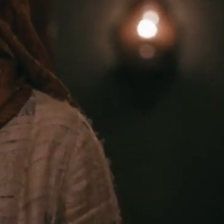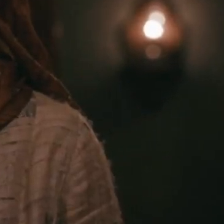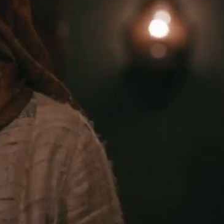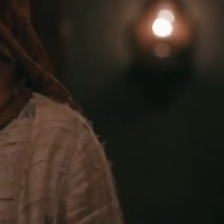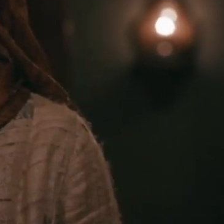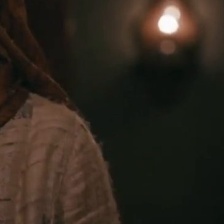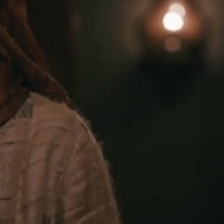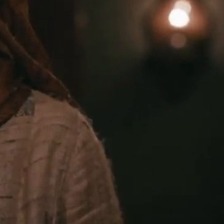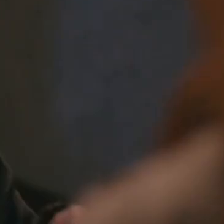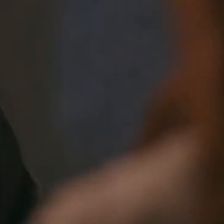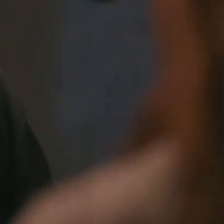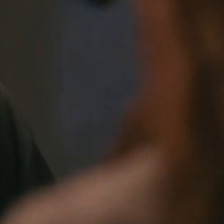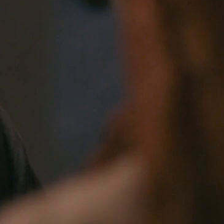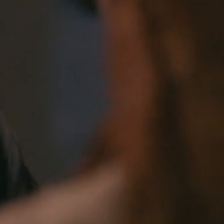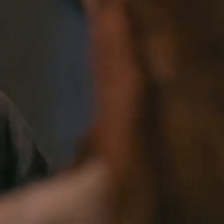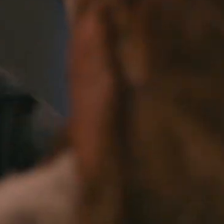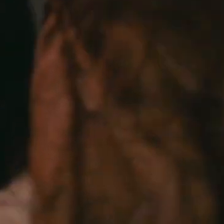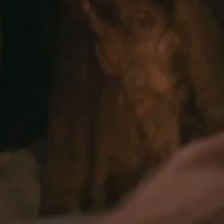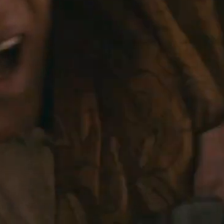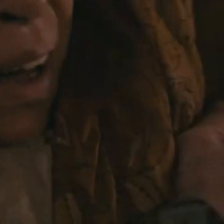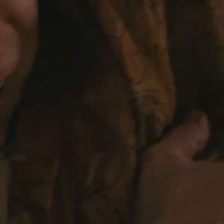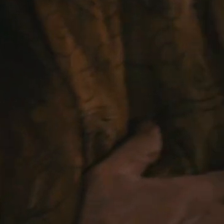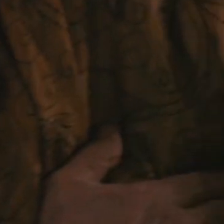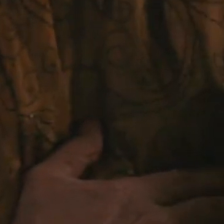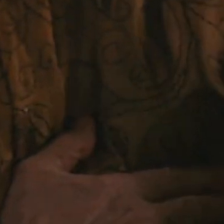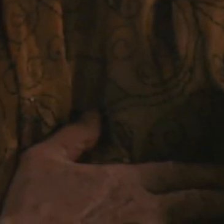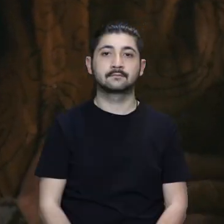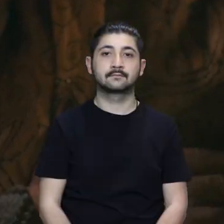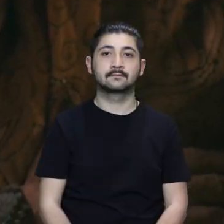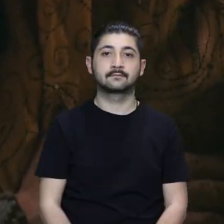Zeynep'e sokulup sımsıkı sarıldı.